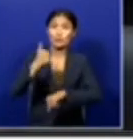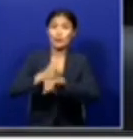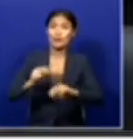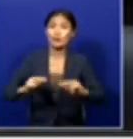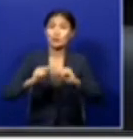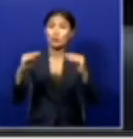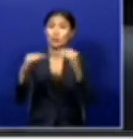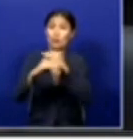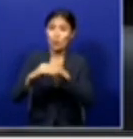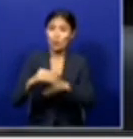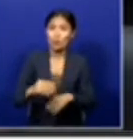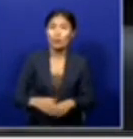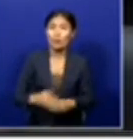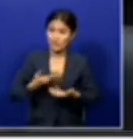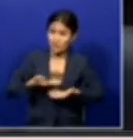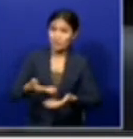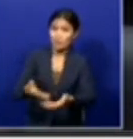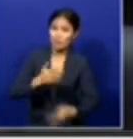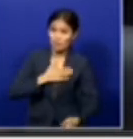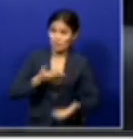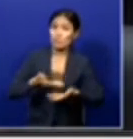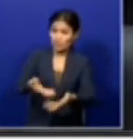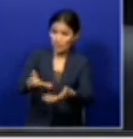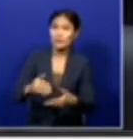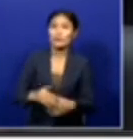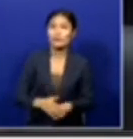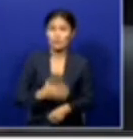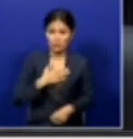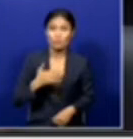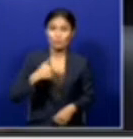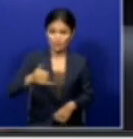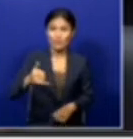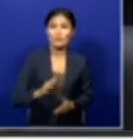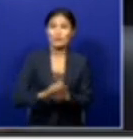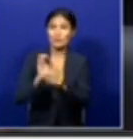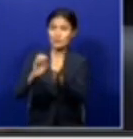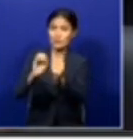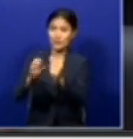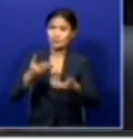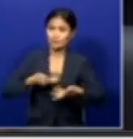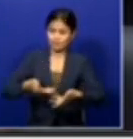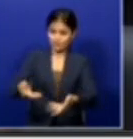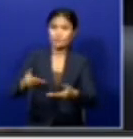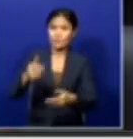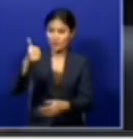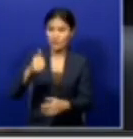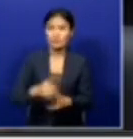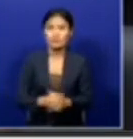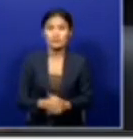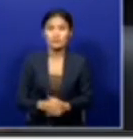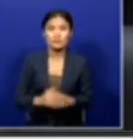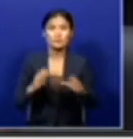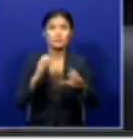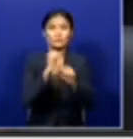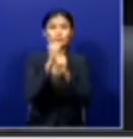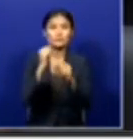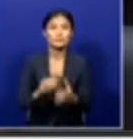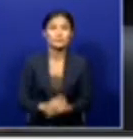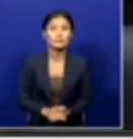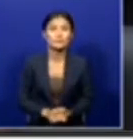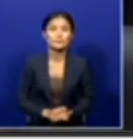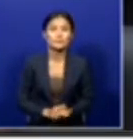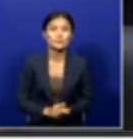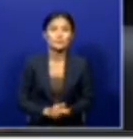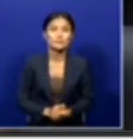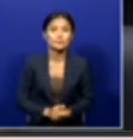ขอมาที่พรรคเพื่อไทยอ่ะผมยินดีนะครับผมจะสรุปแล้วกันท่านประธานเวลาอาจจะเกินนิดหน่อยเดี๋ยวพร